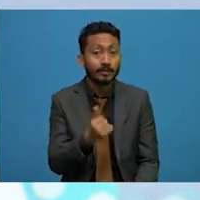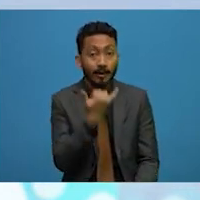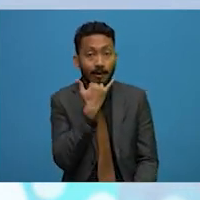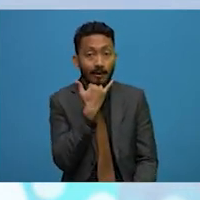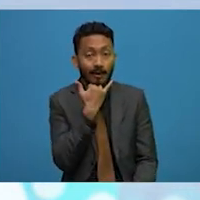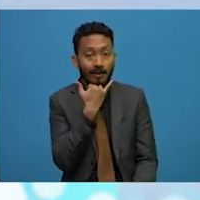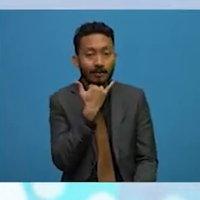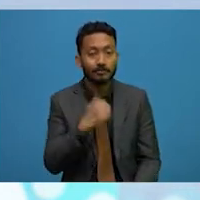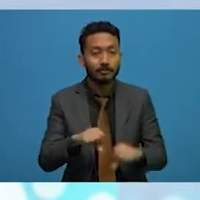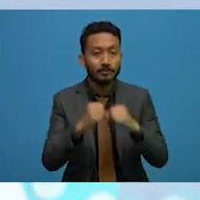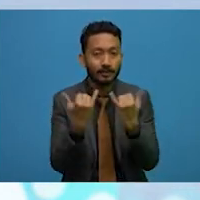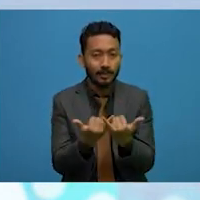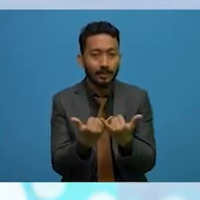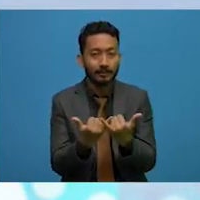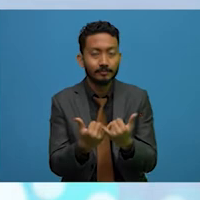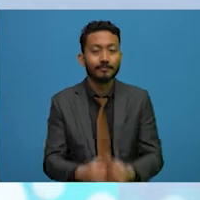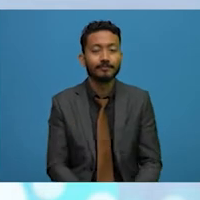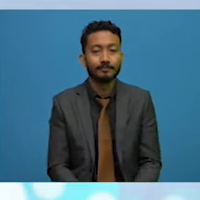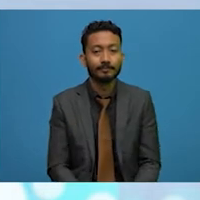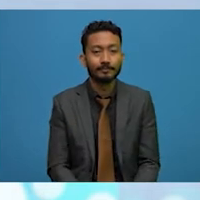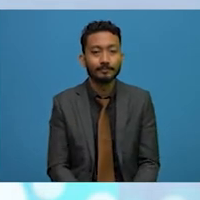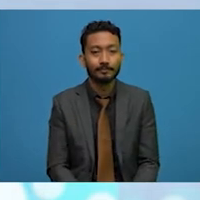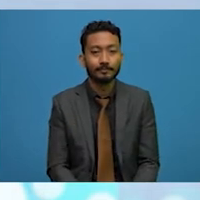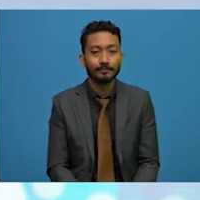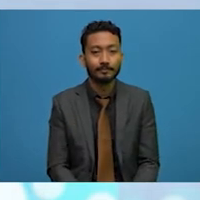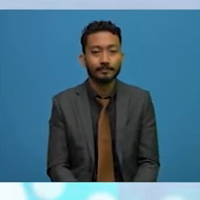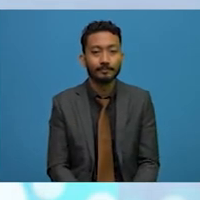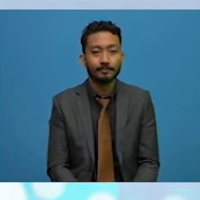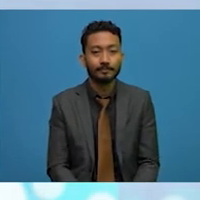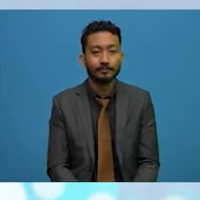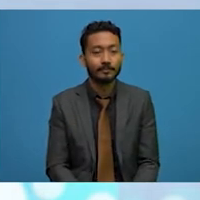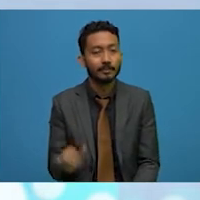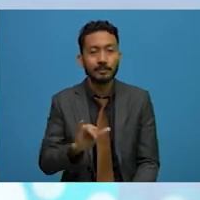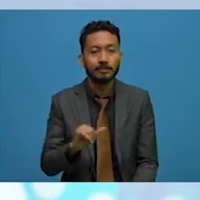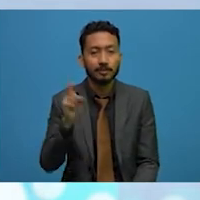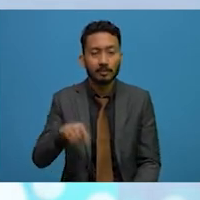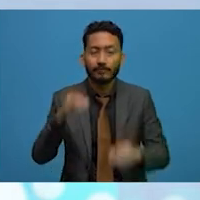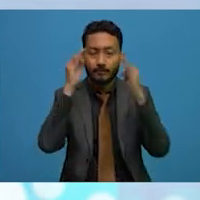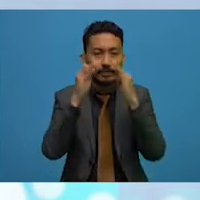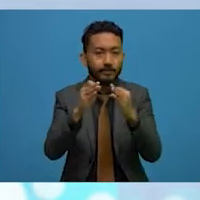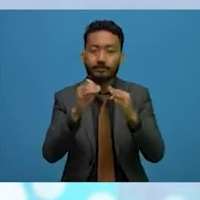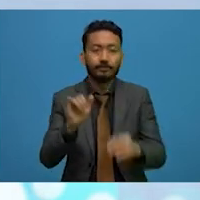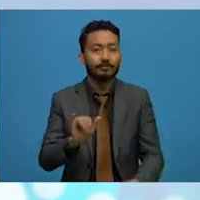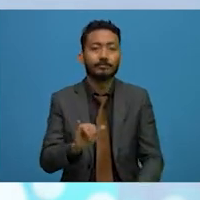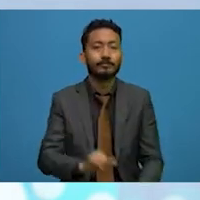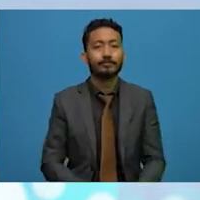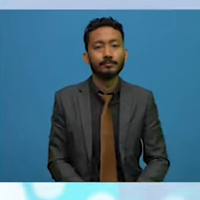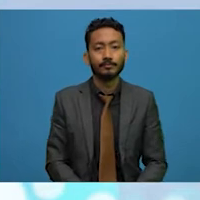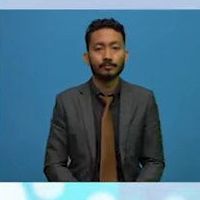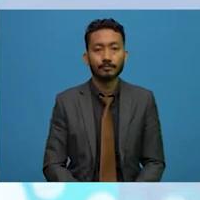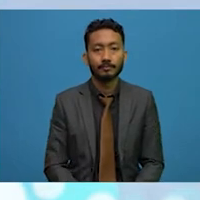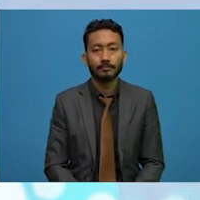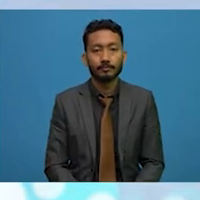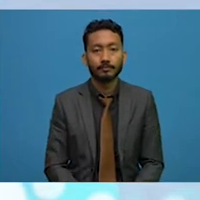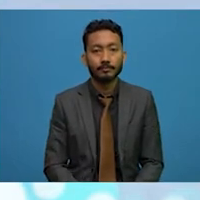menyentuh sensitiviti masyarakat. Juga antara kriteria penting yang perlu dititik beratkan semasa